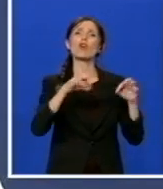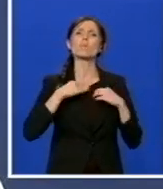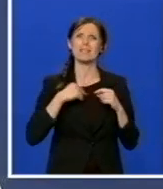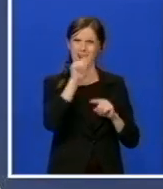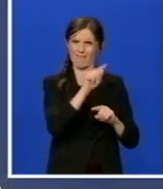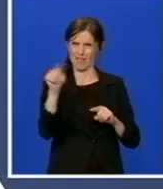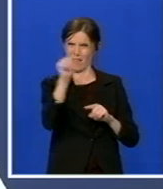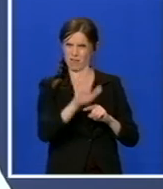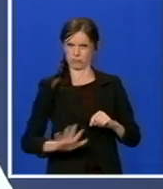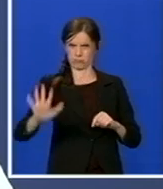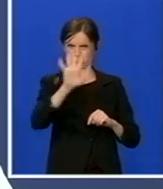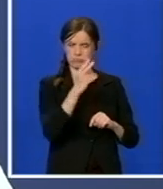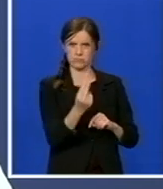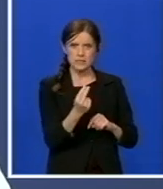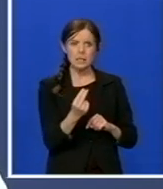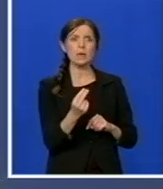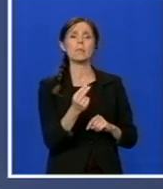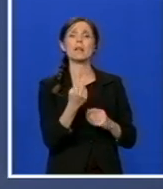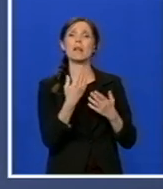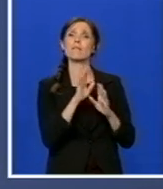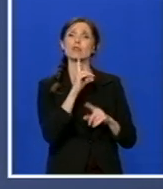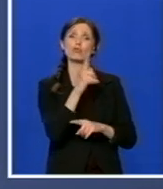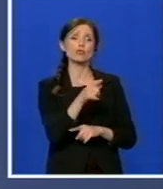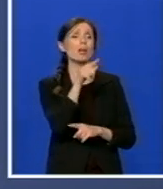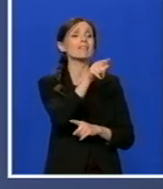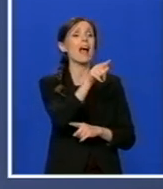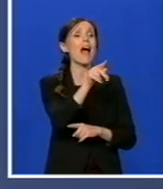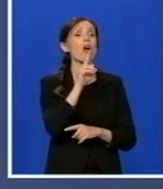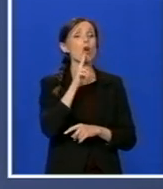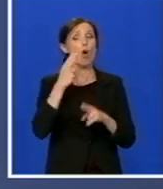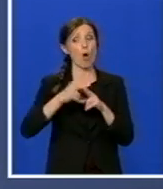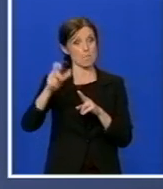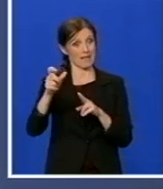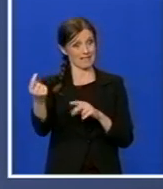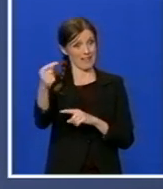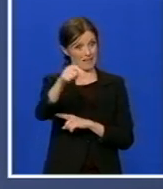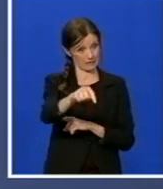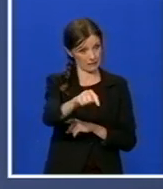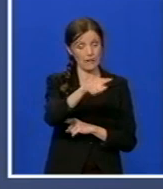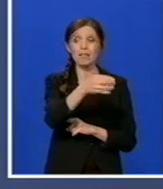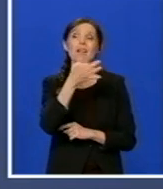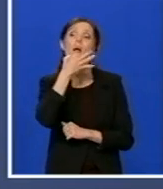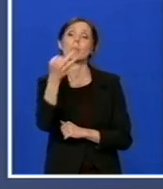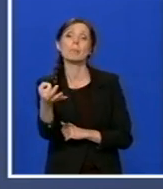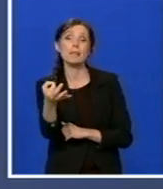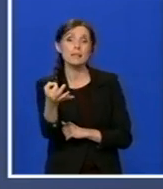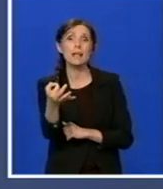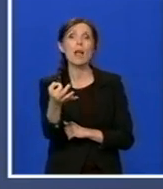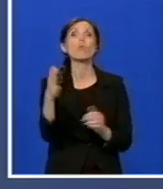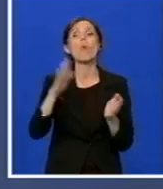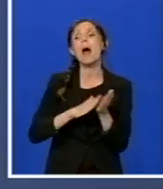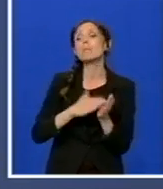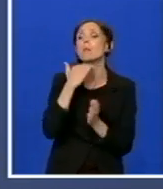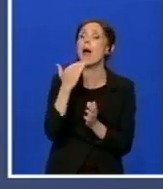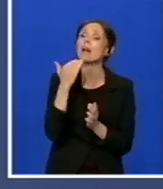svoje pacijente, da tako kažem, anketiraju da li bi u trenutku kad se pojavi vakcina